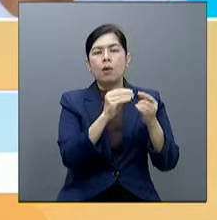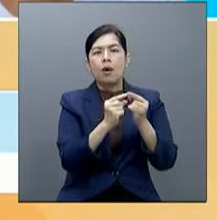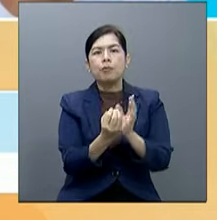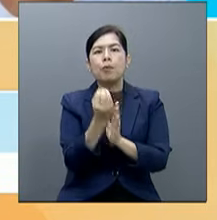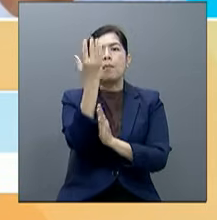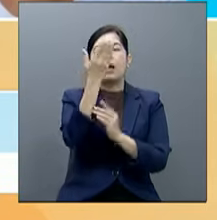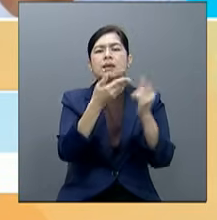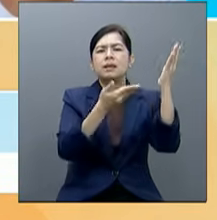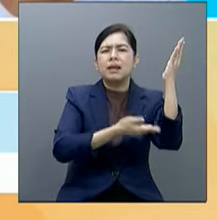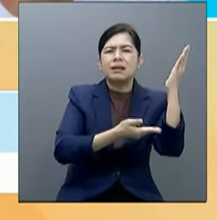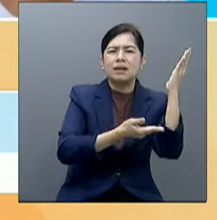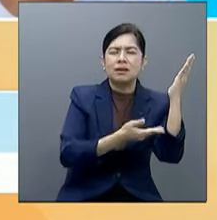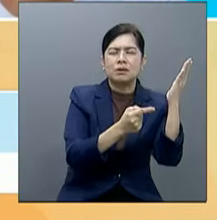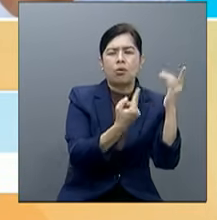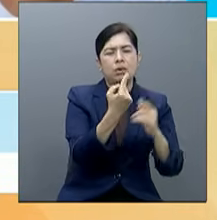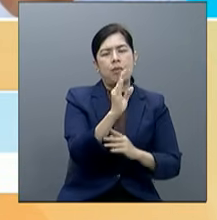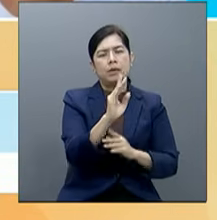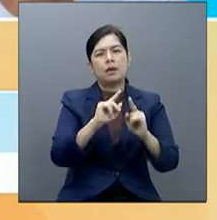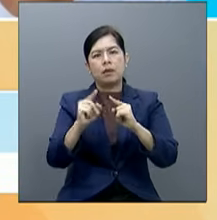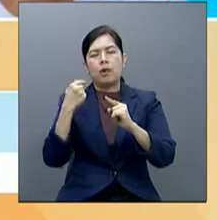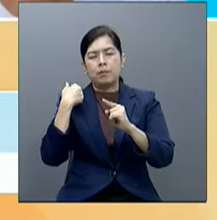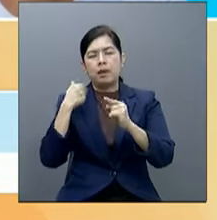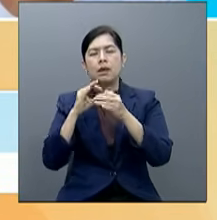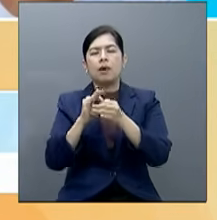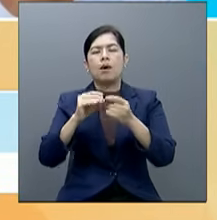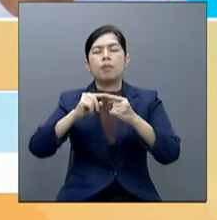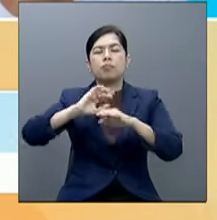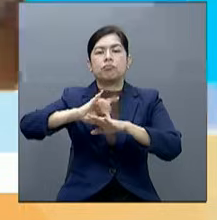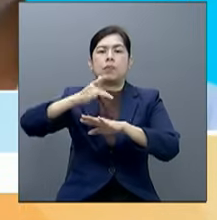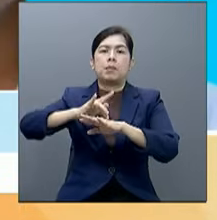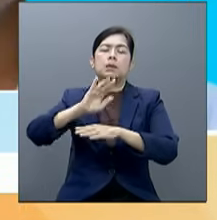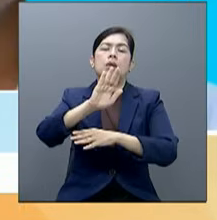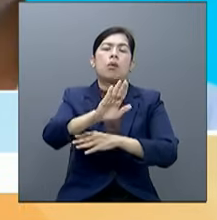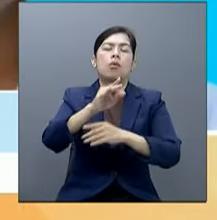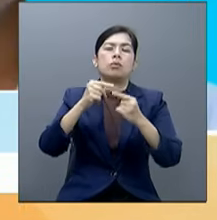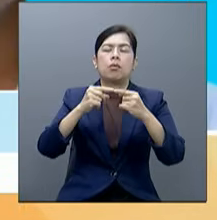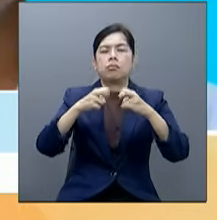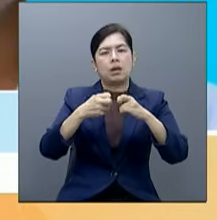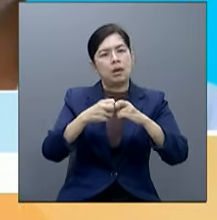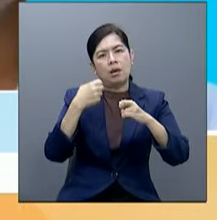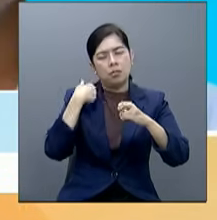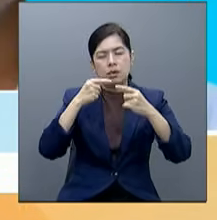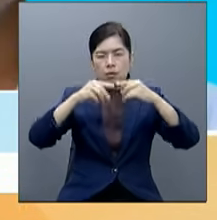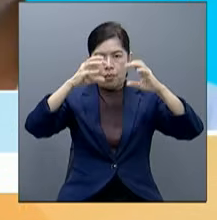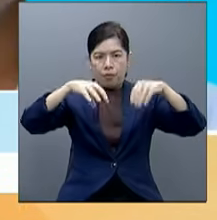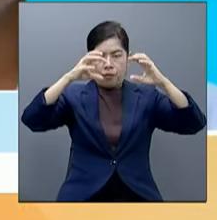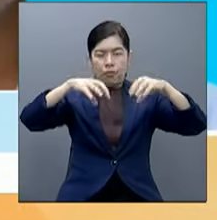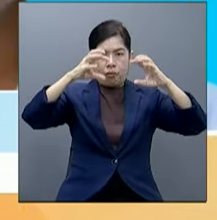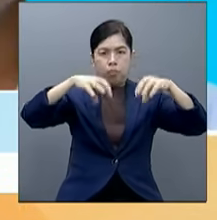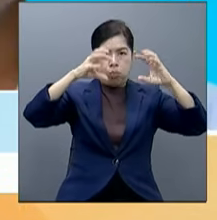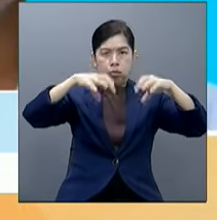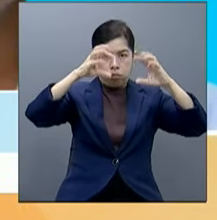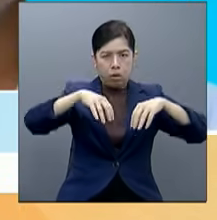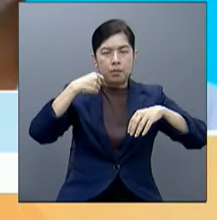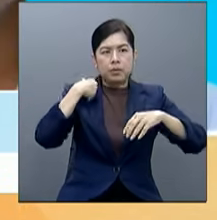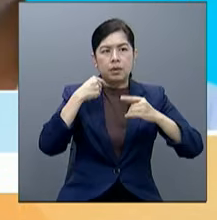าติด้วยครับ ค่ะก็ปีนี้อาจจะด้วยมีมรสุมนะคะแล้วก็มีฝนที่ตกในปริมาณมากก็อาจทำให้เกิดความ